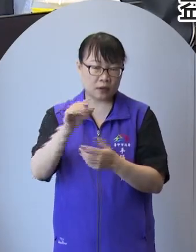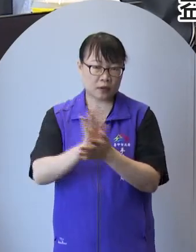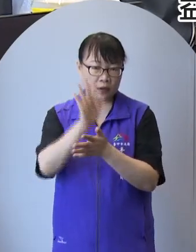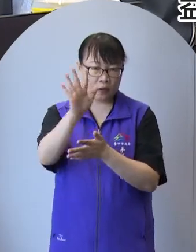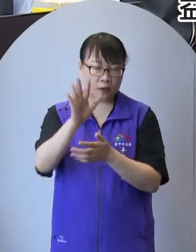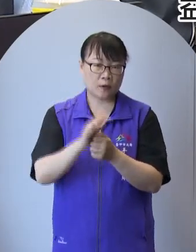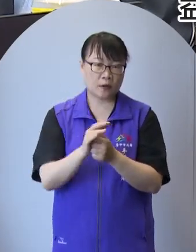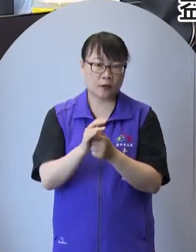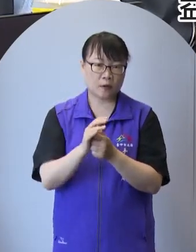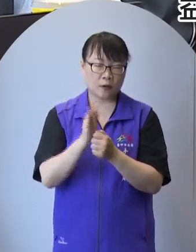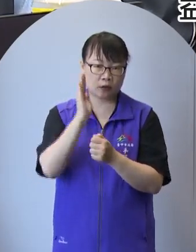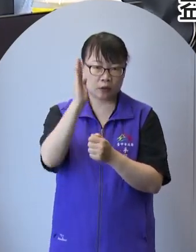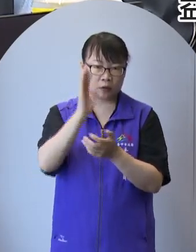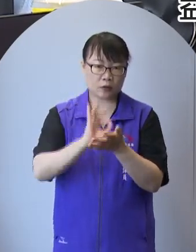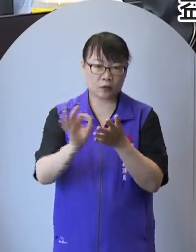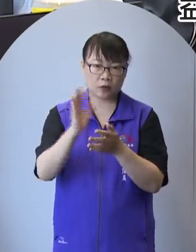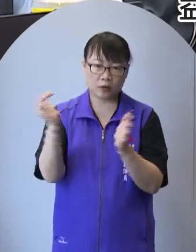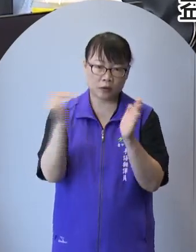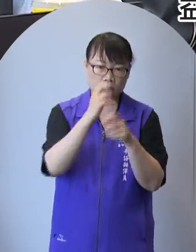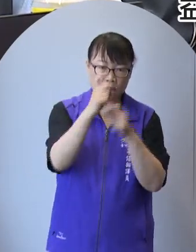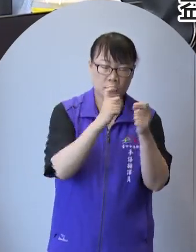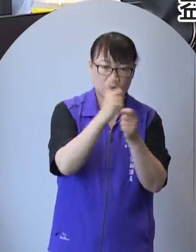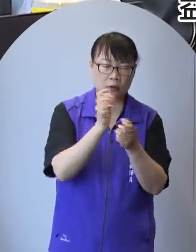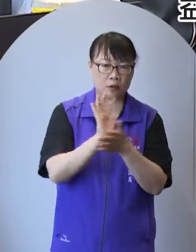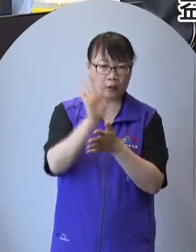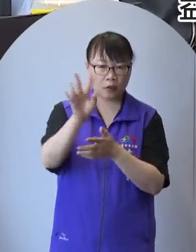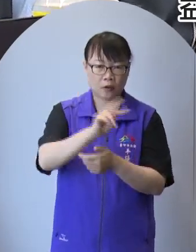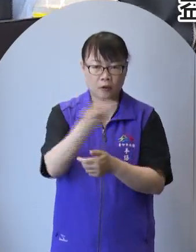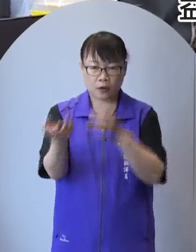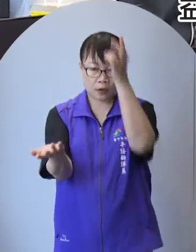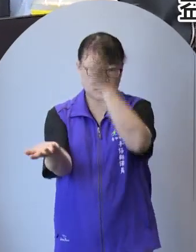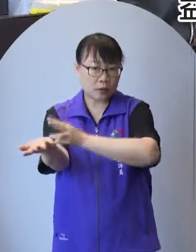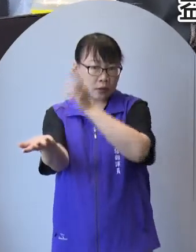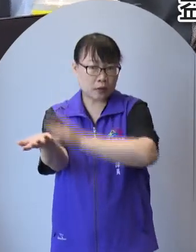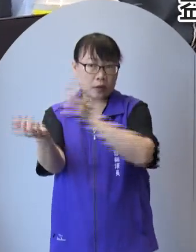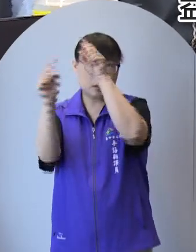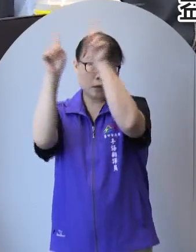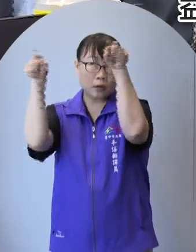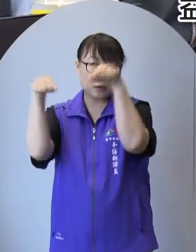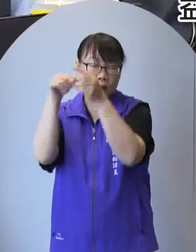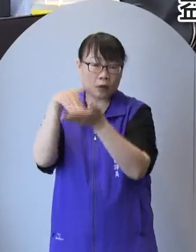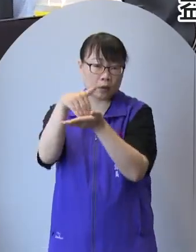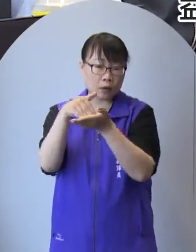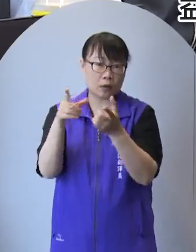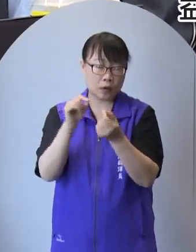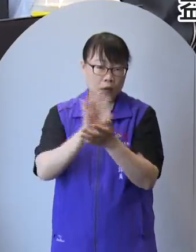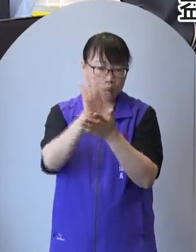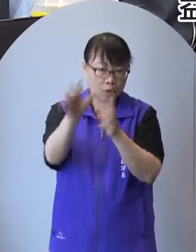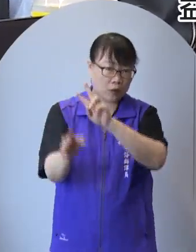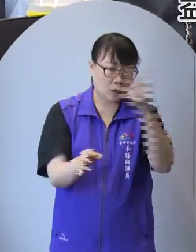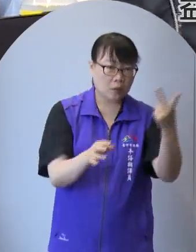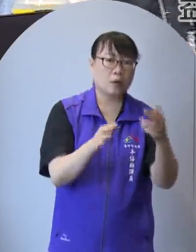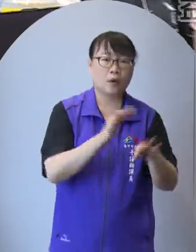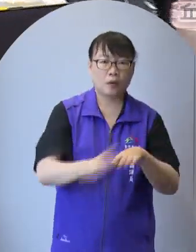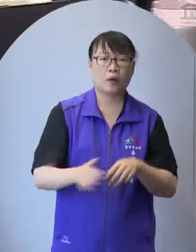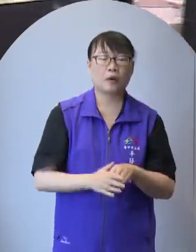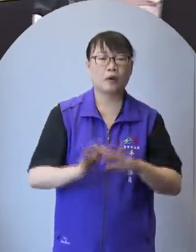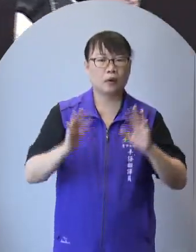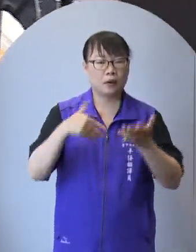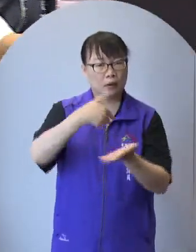点滴类的这些东西啊，会再进一步的来做一些限制跟管理。那以上是我的简报。